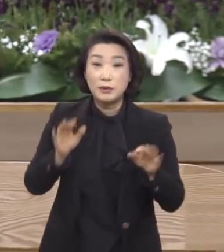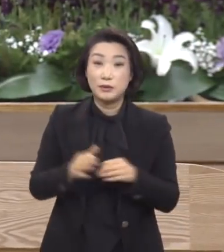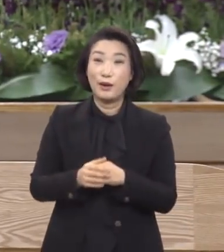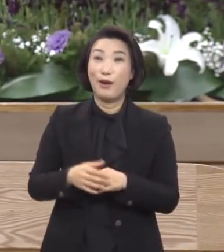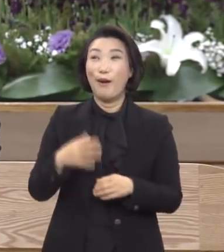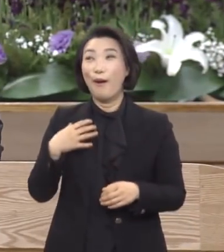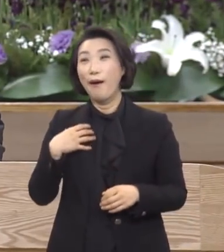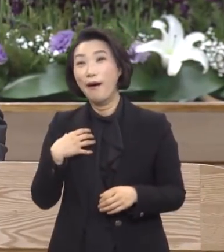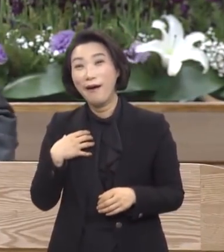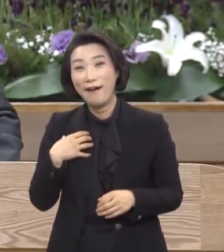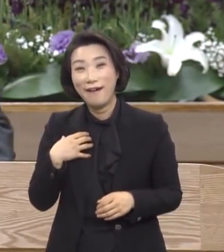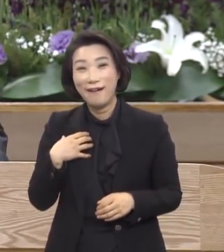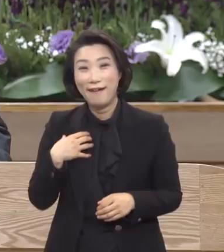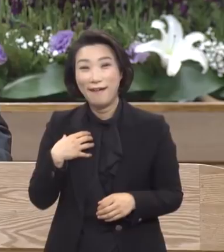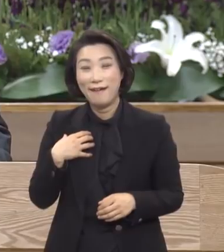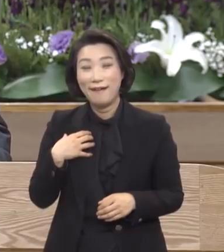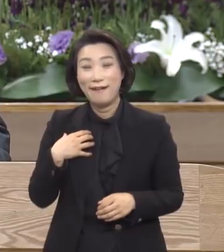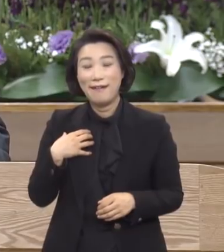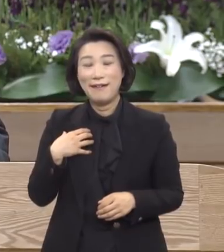감당이 되겠어?